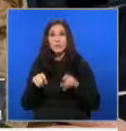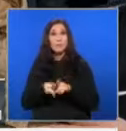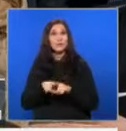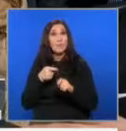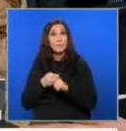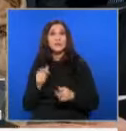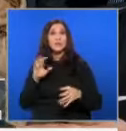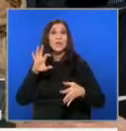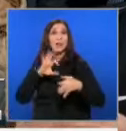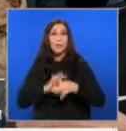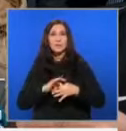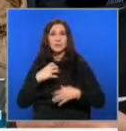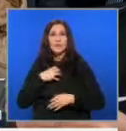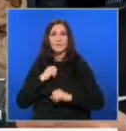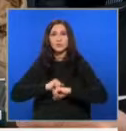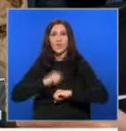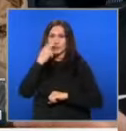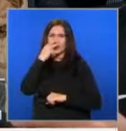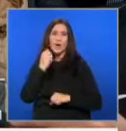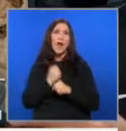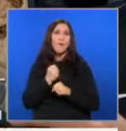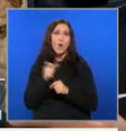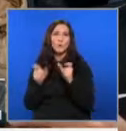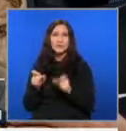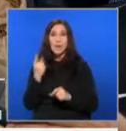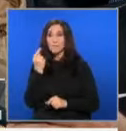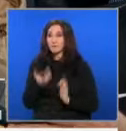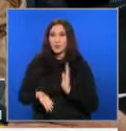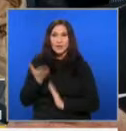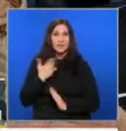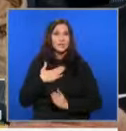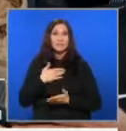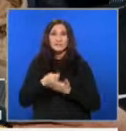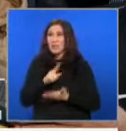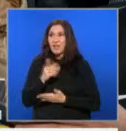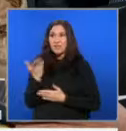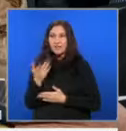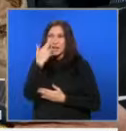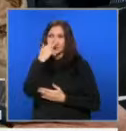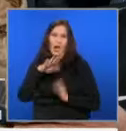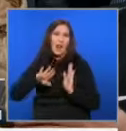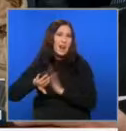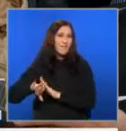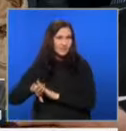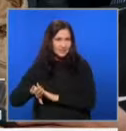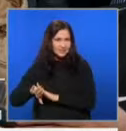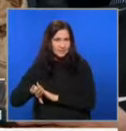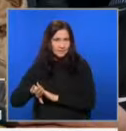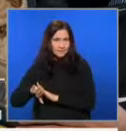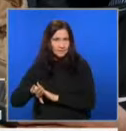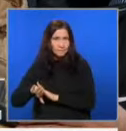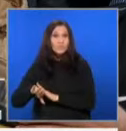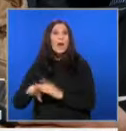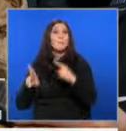общината. Излага работниците, като първо си повиши собствената заплата, а не техните. Излага левицата.